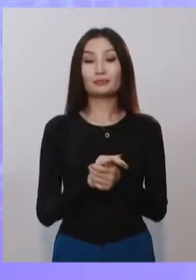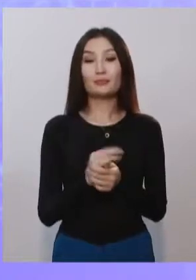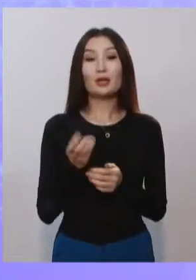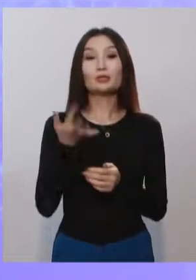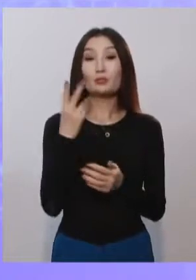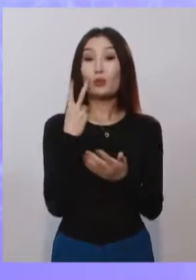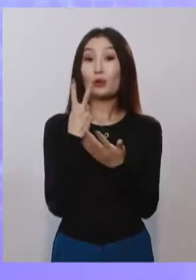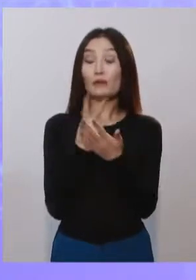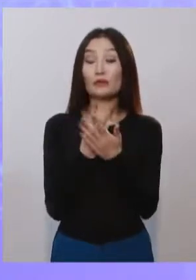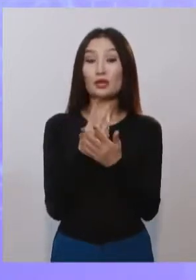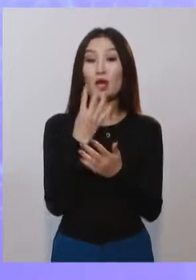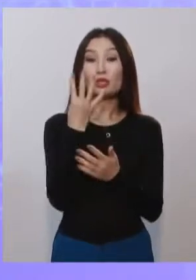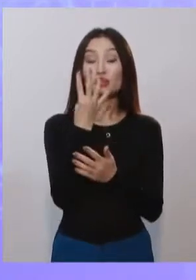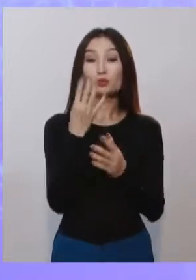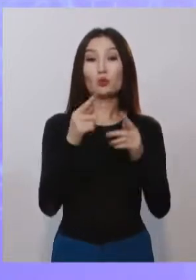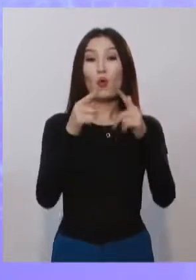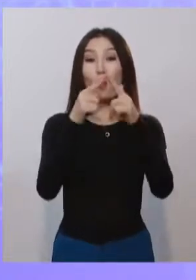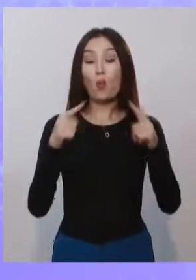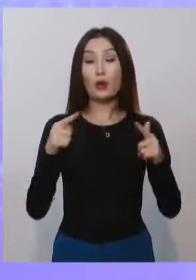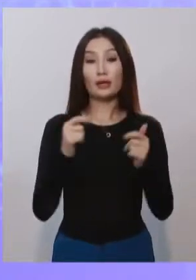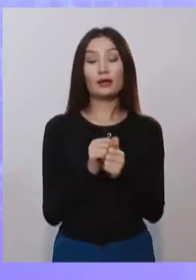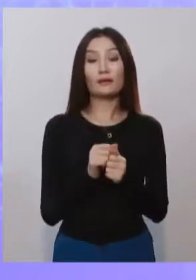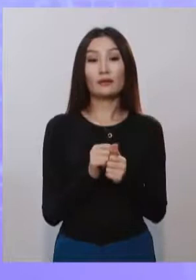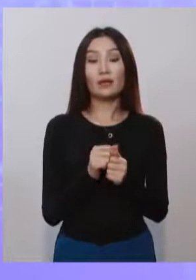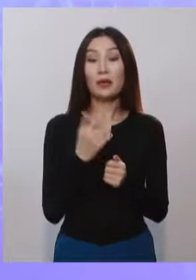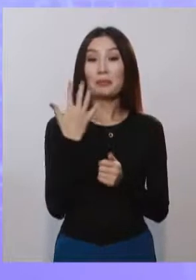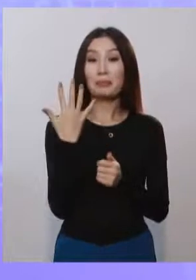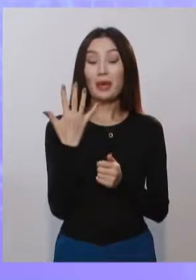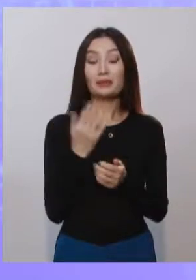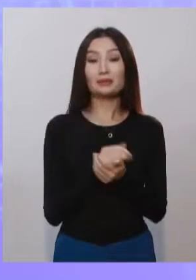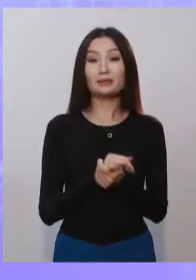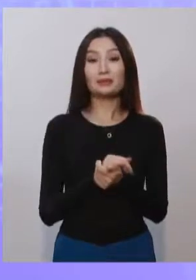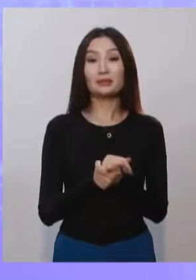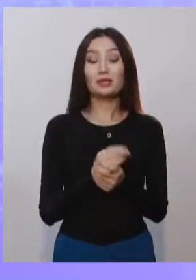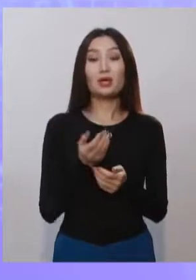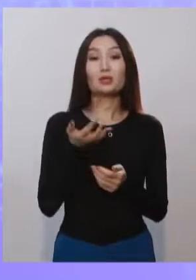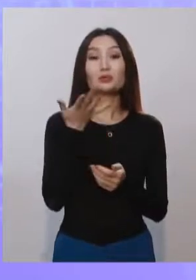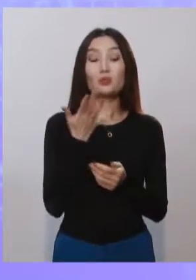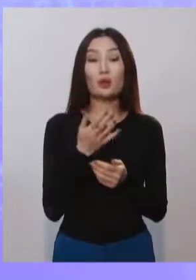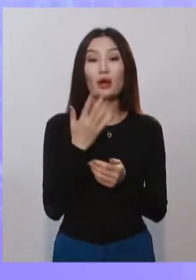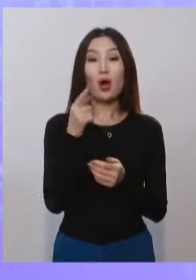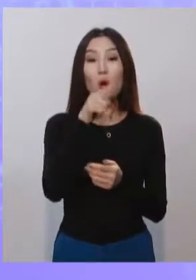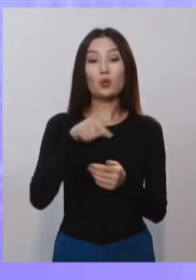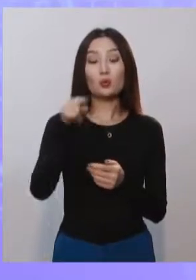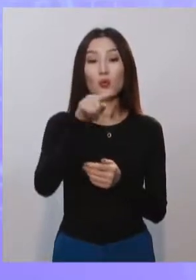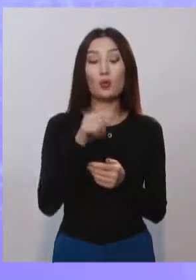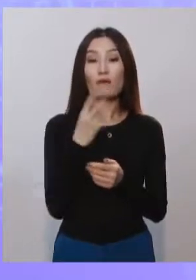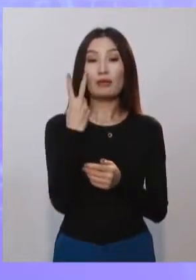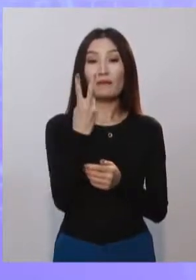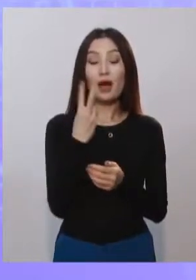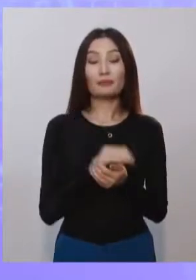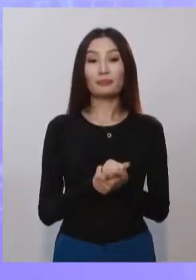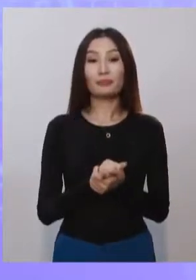сколько четырехугольников 5 сколько кругов два